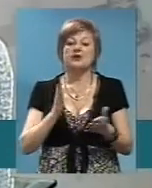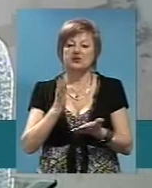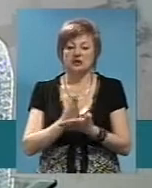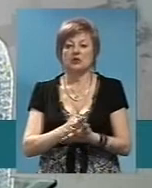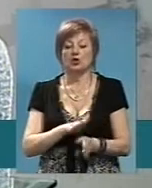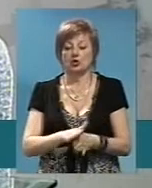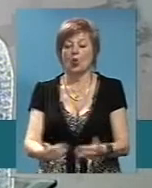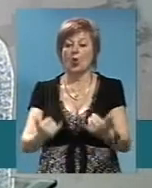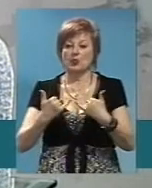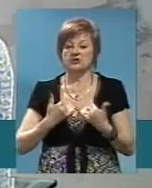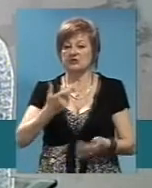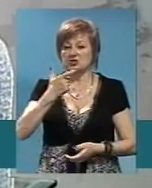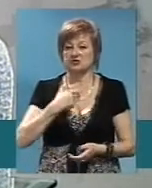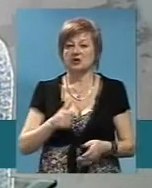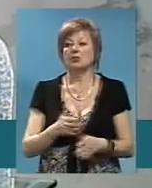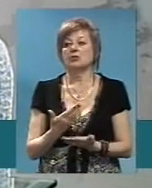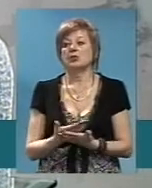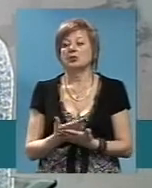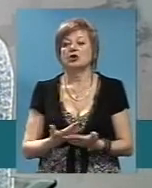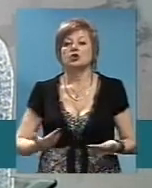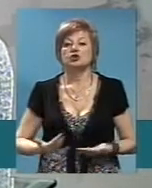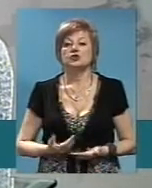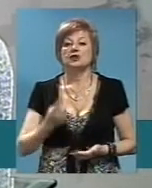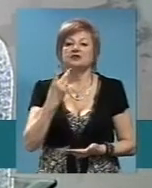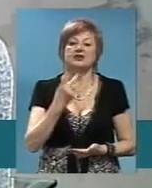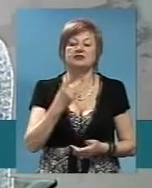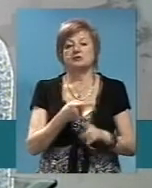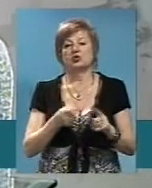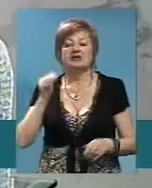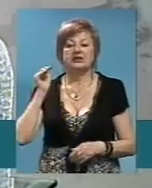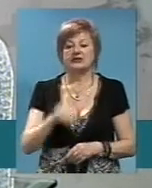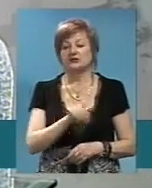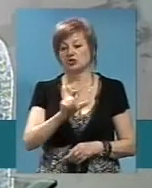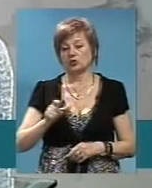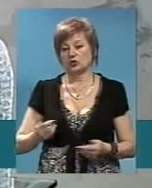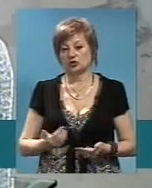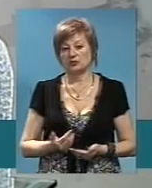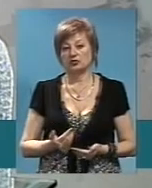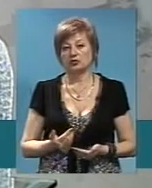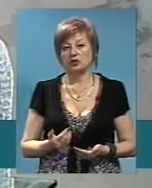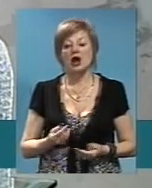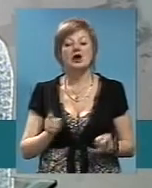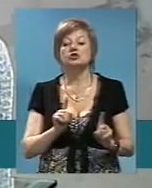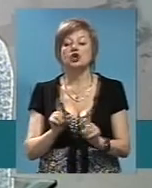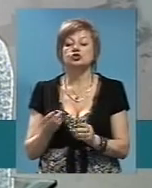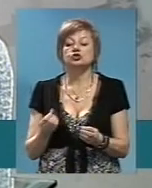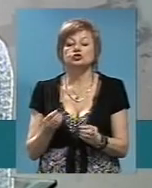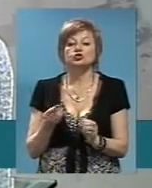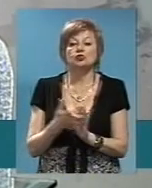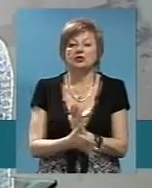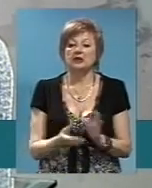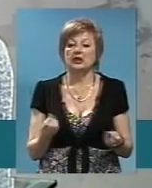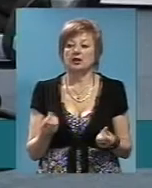Ну, я маю на увазі громади, в яких проживає 2-2,5 тисячі людей. На що вистачає